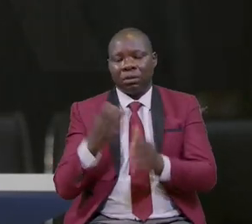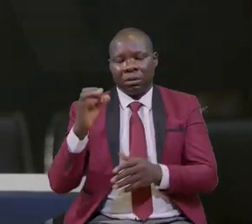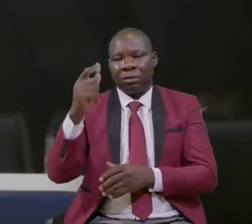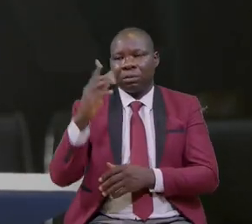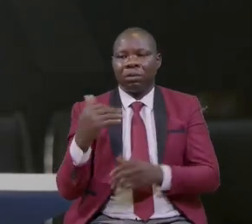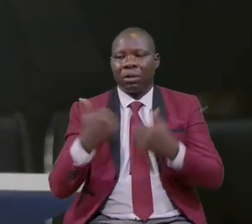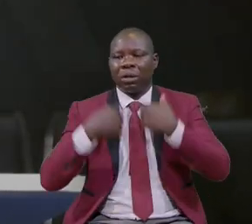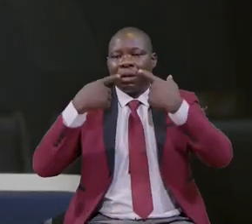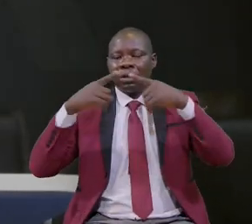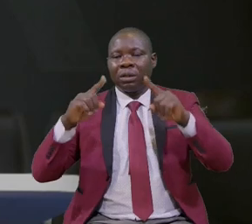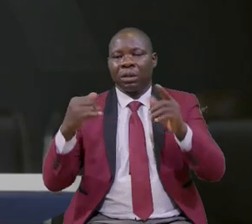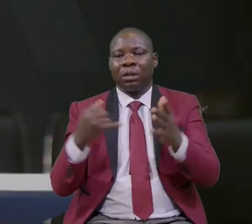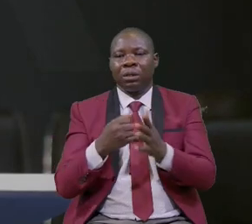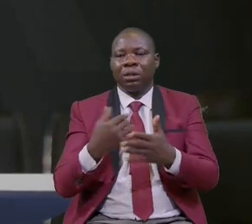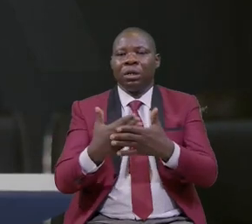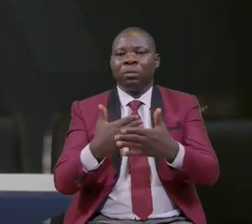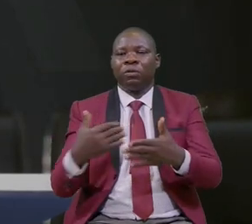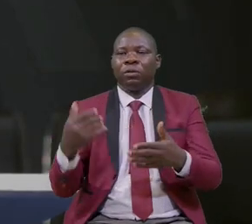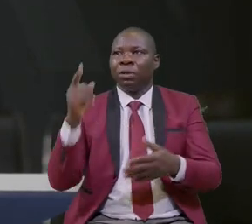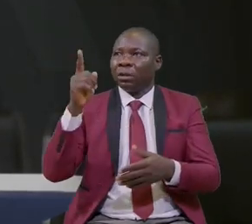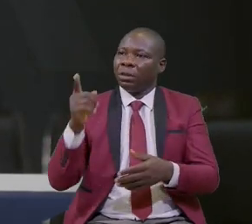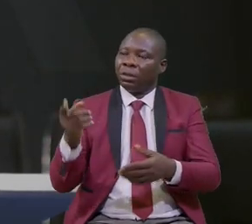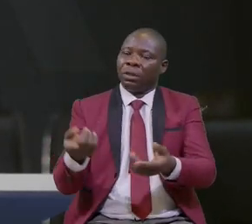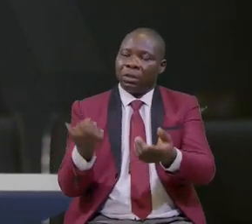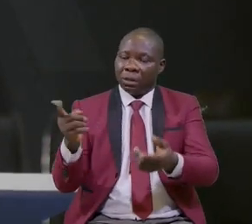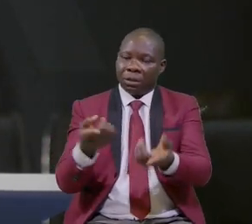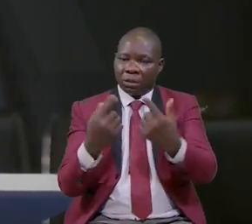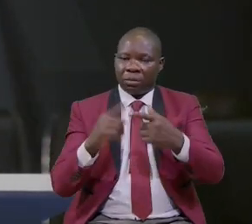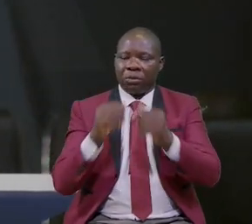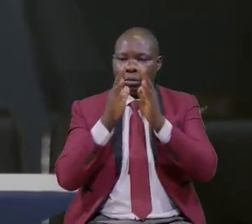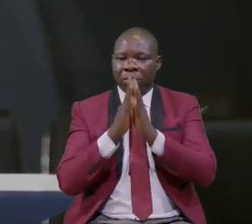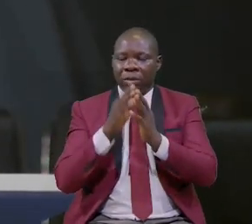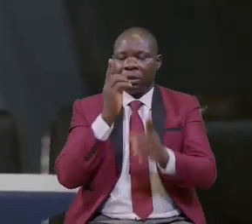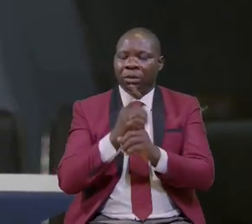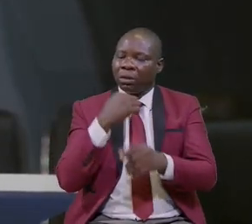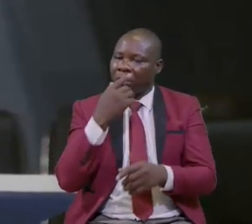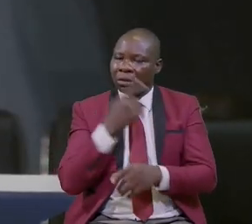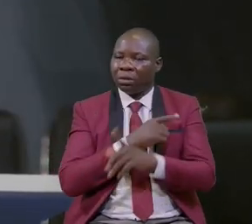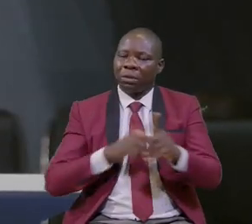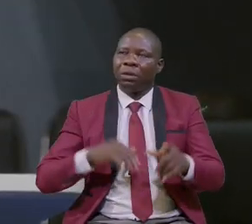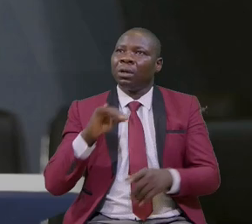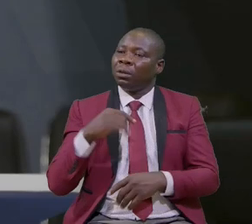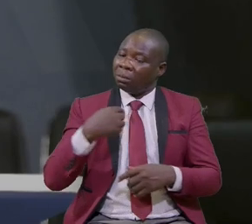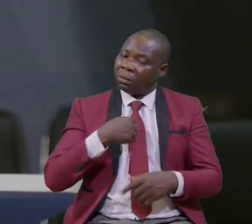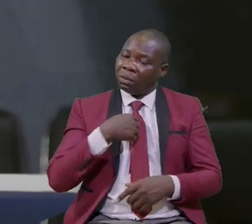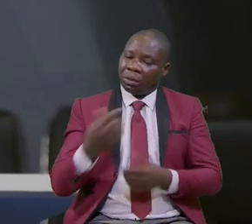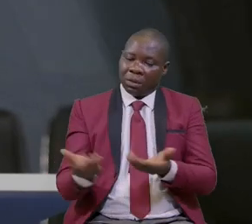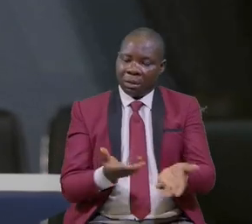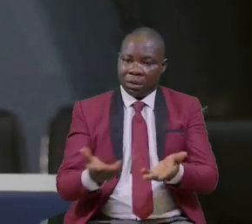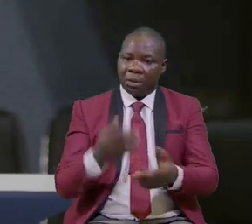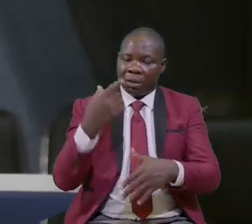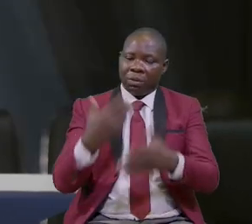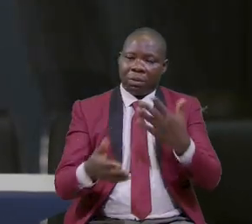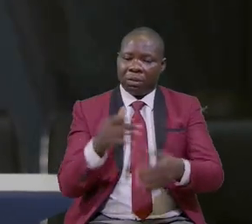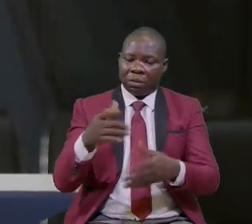Le serviteur de Dieu l'a déclaré ce soir, avant qu'il ne vienne prier, toi parle à Dieu. Seigneur, je suis là. Ce que